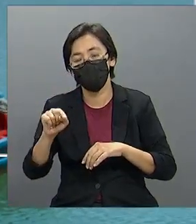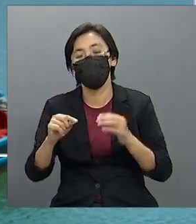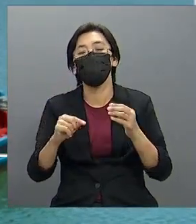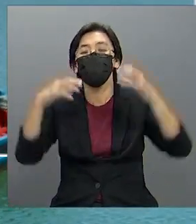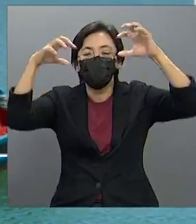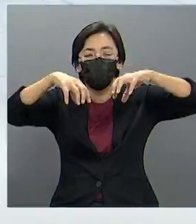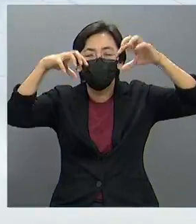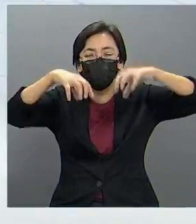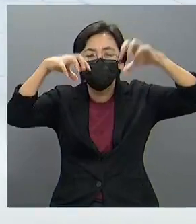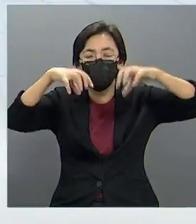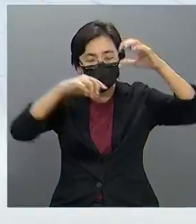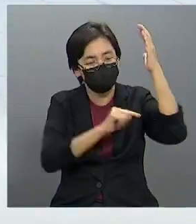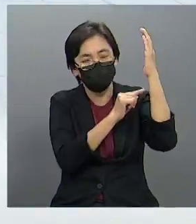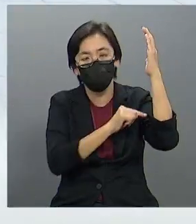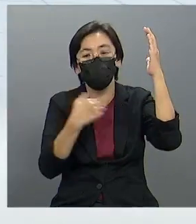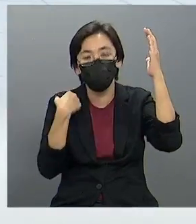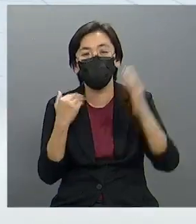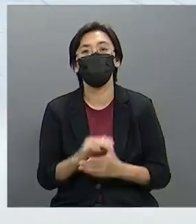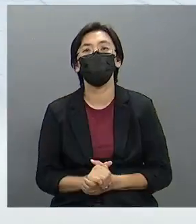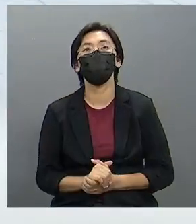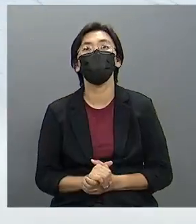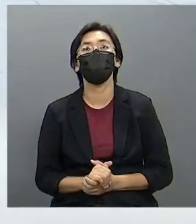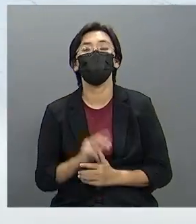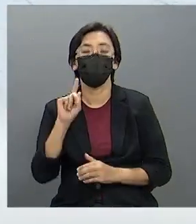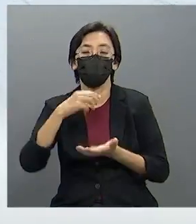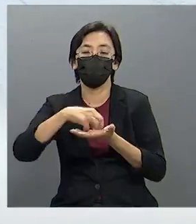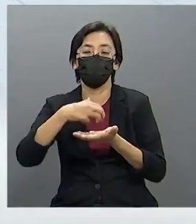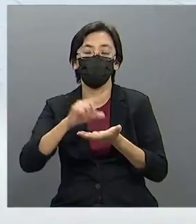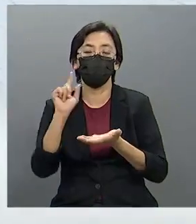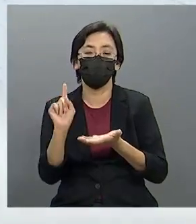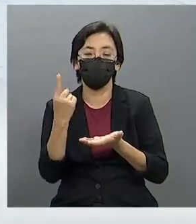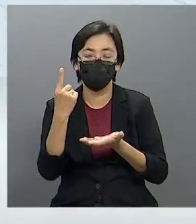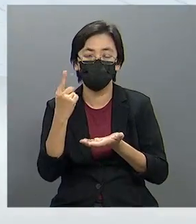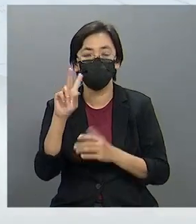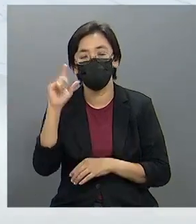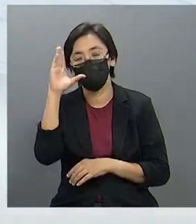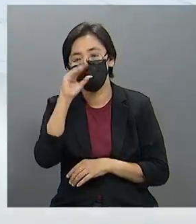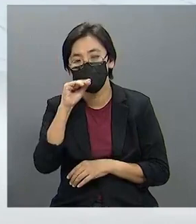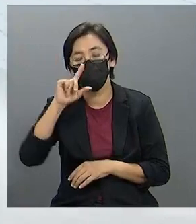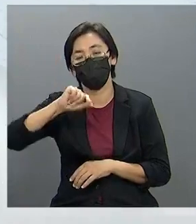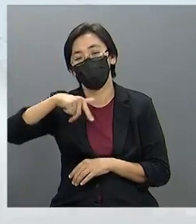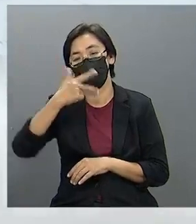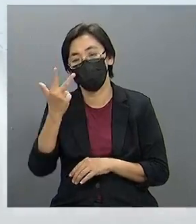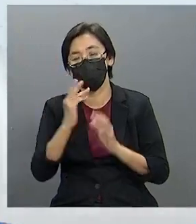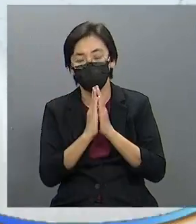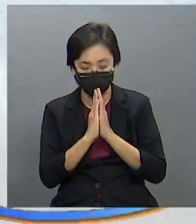กมากบางแห่งและกับมาติดตามรายงานสภาพปกได้ใหม่ใขาวขามไทย PBSสวสดีค่ะ